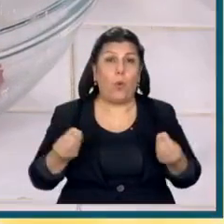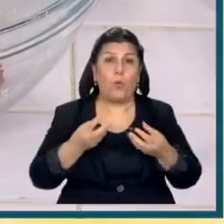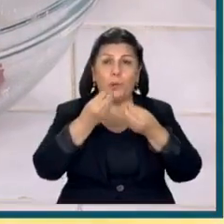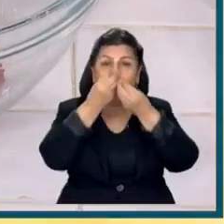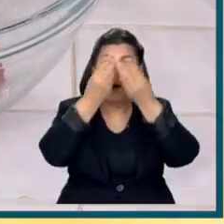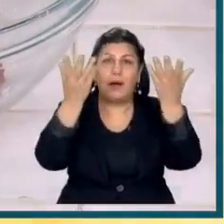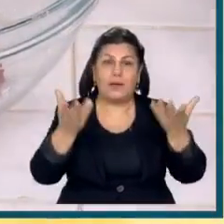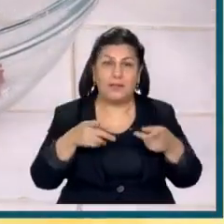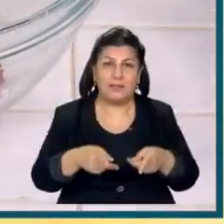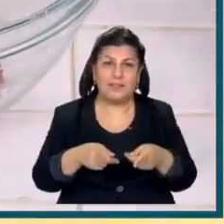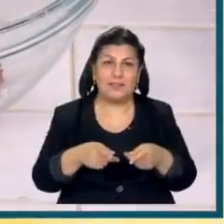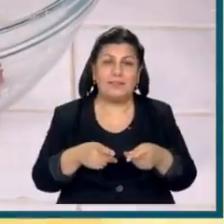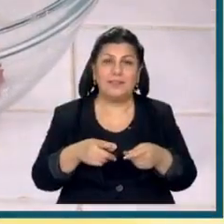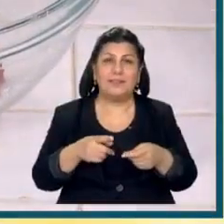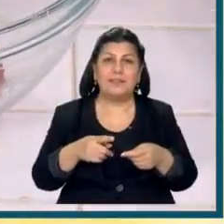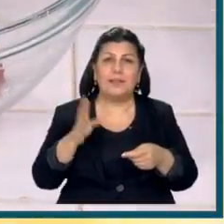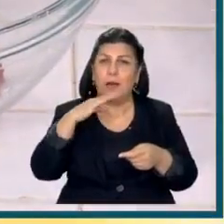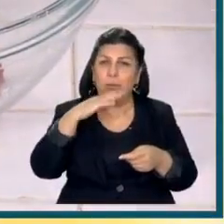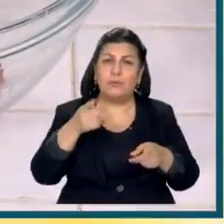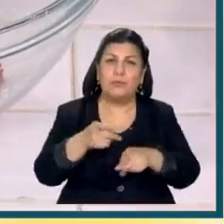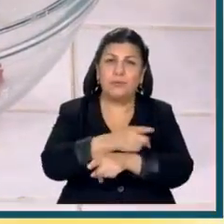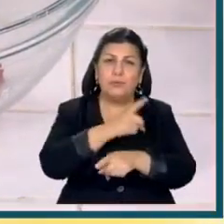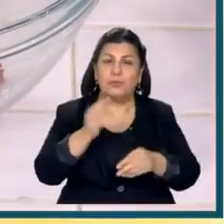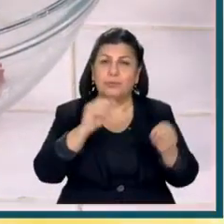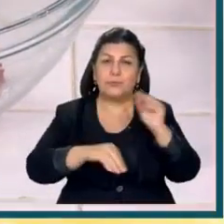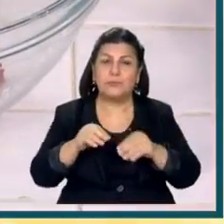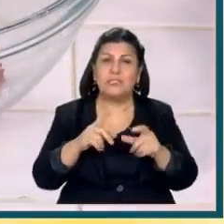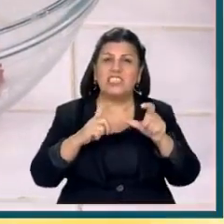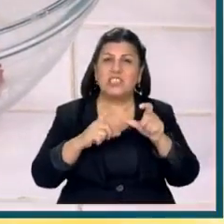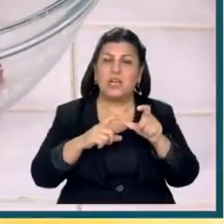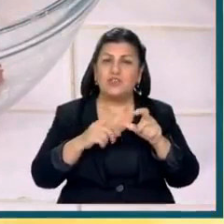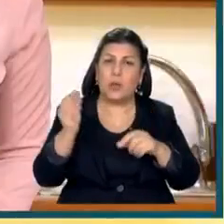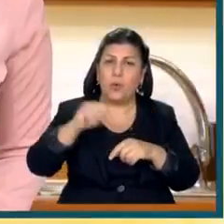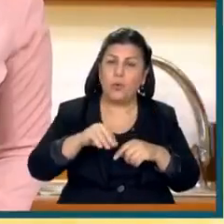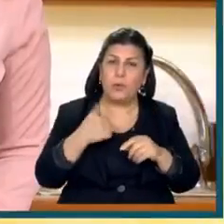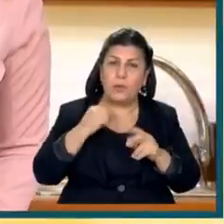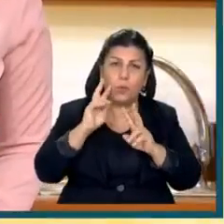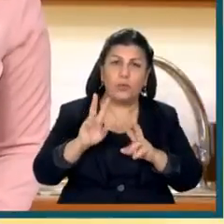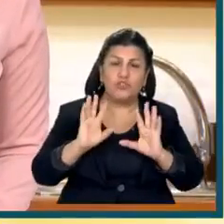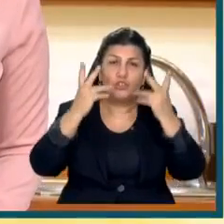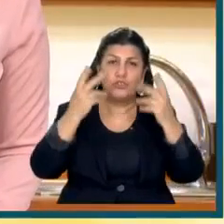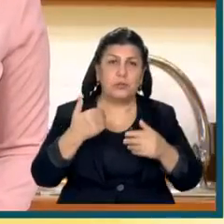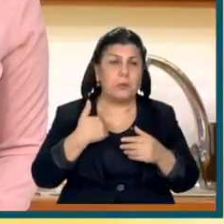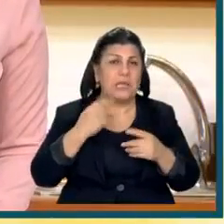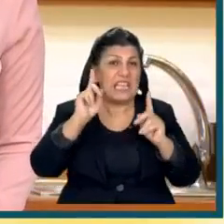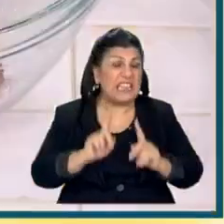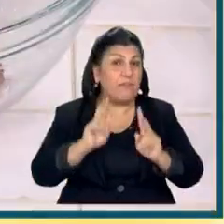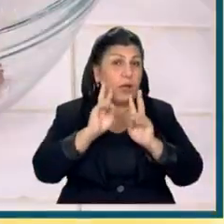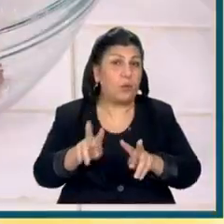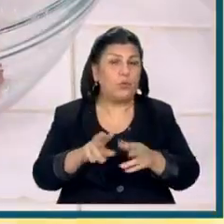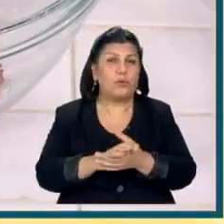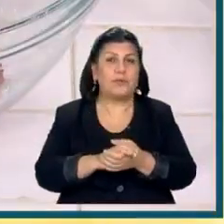Evet şimdi salçalı 20'si tabi biraz beni şaşırttı Ben ilk defa böyle bir şey görüyorum acaba yediğim ve